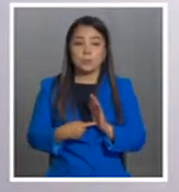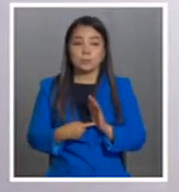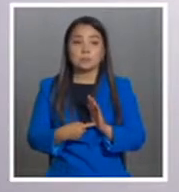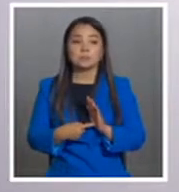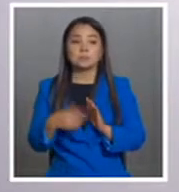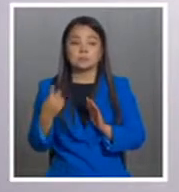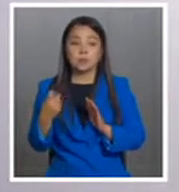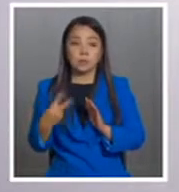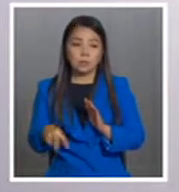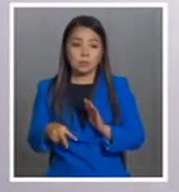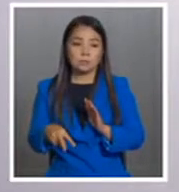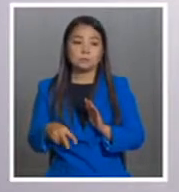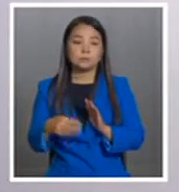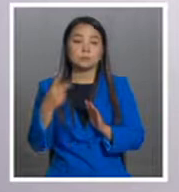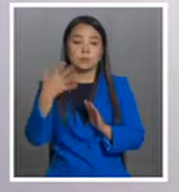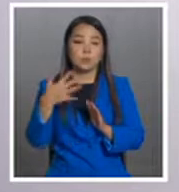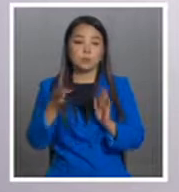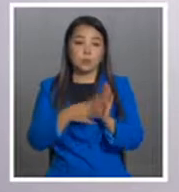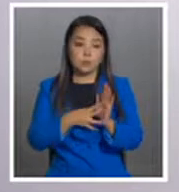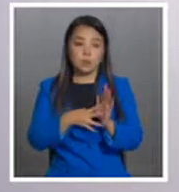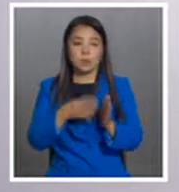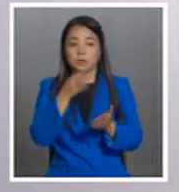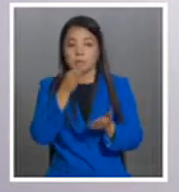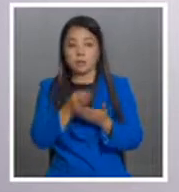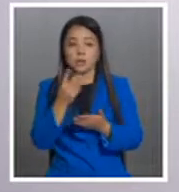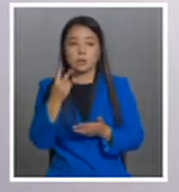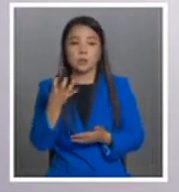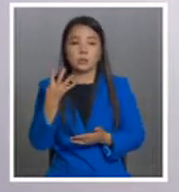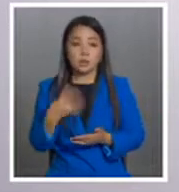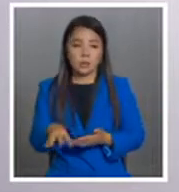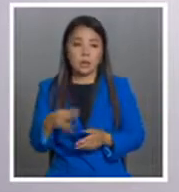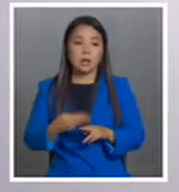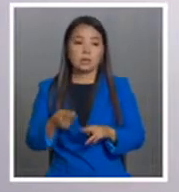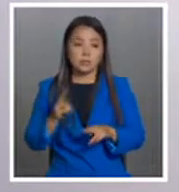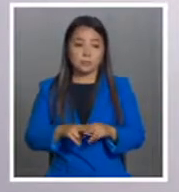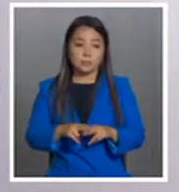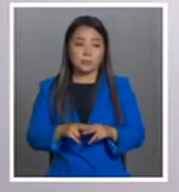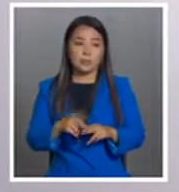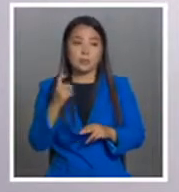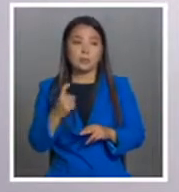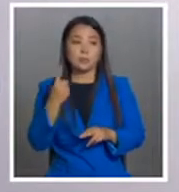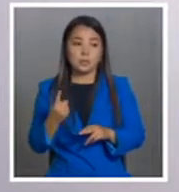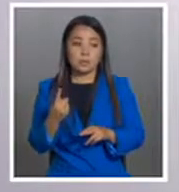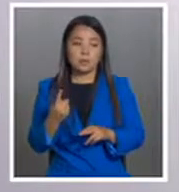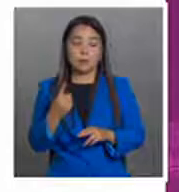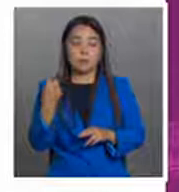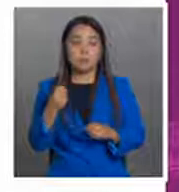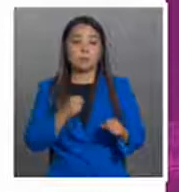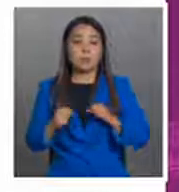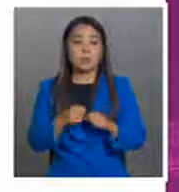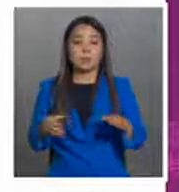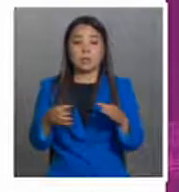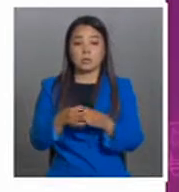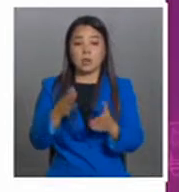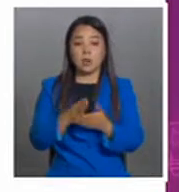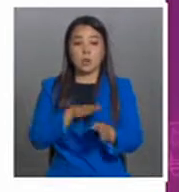отырып, біз 240 деген мән аламыз. Енді X1 ол бірінші бригаданың